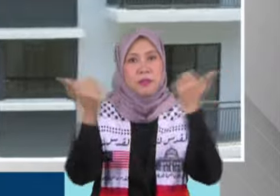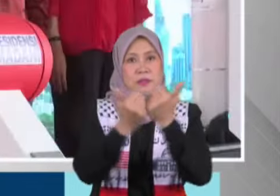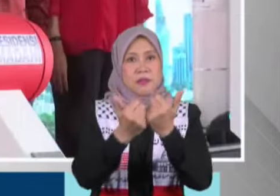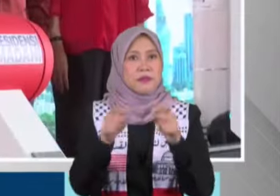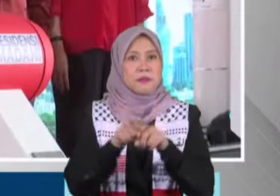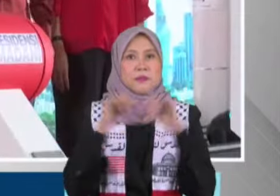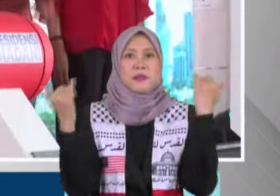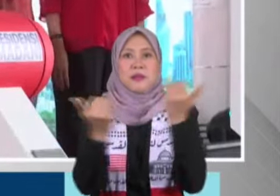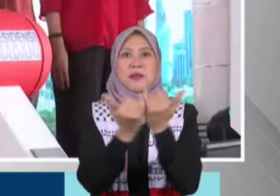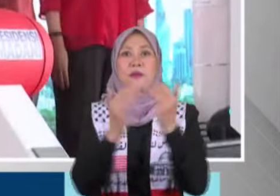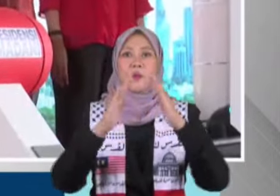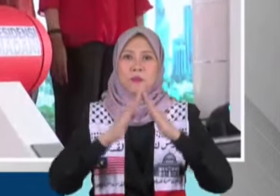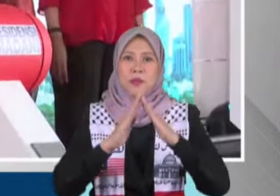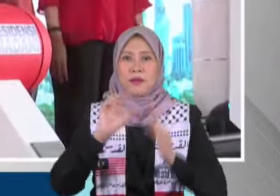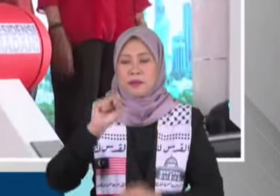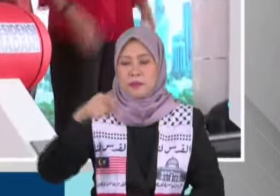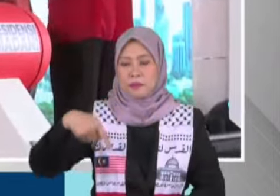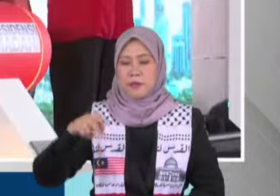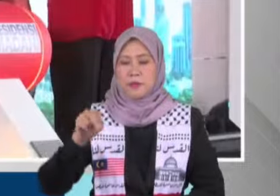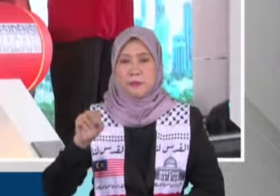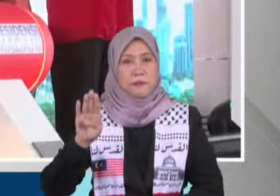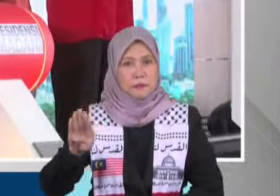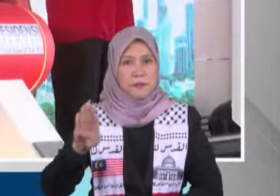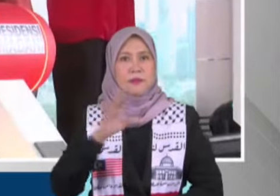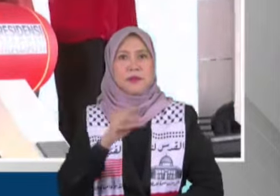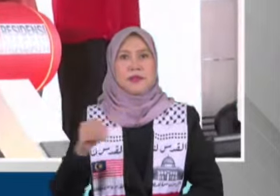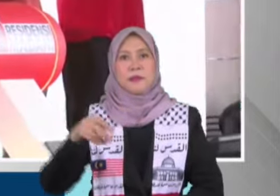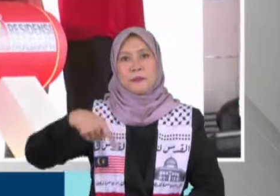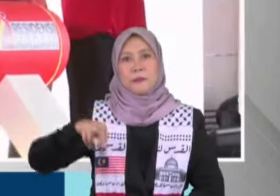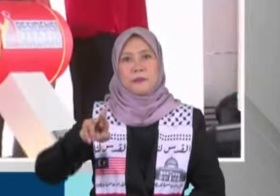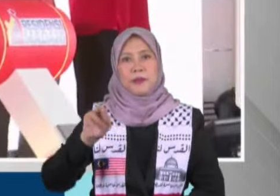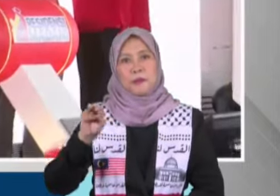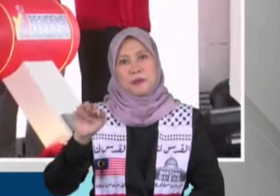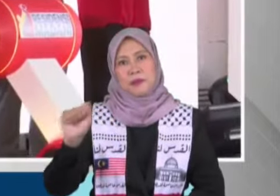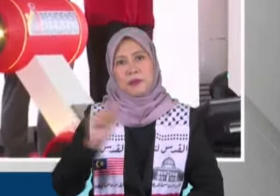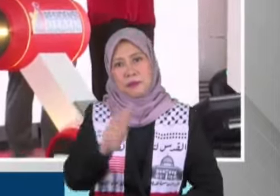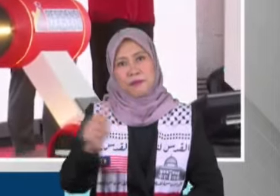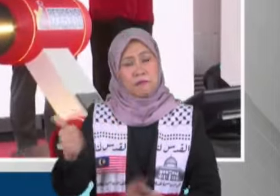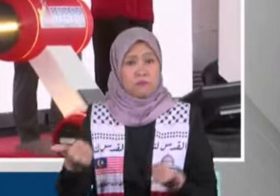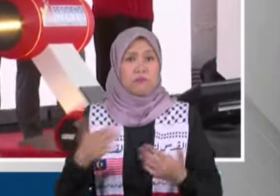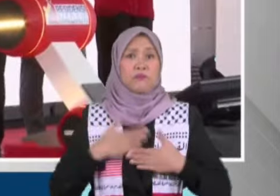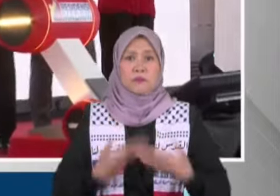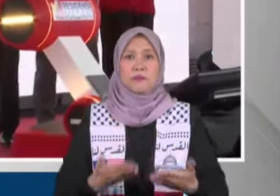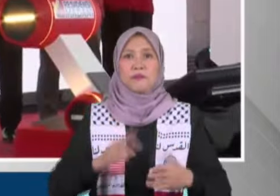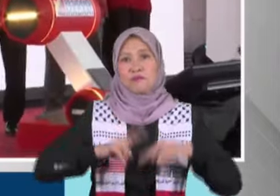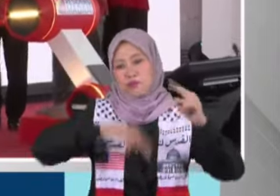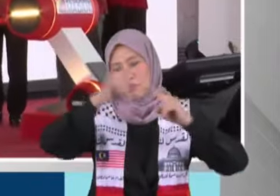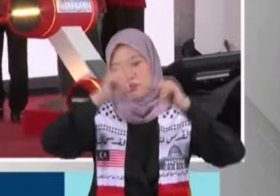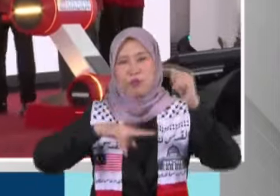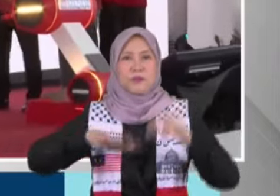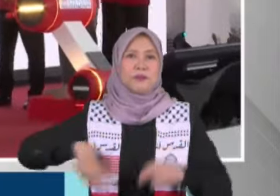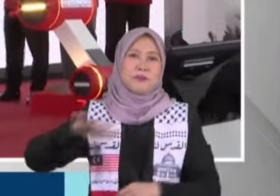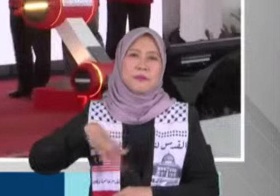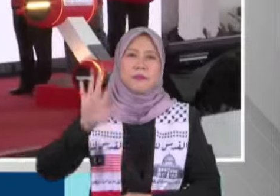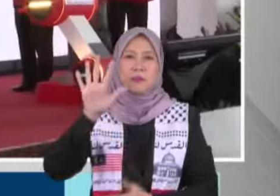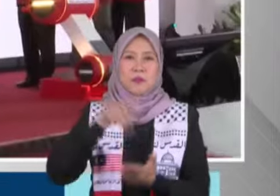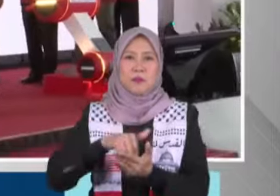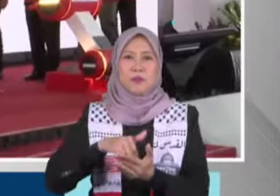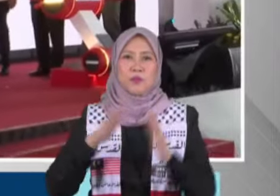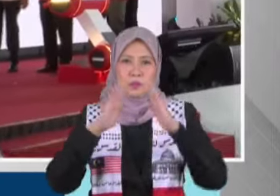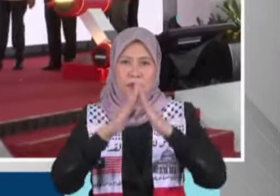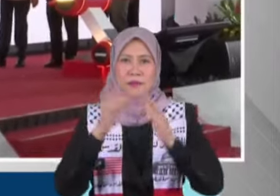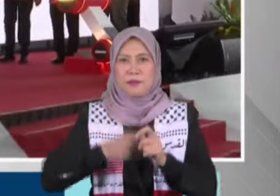seperti Syarikat Perumahan Negara Berhad, SPNB dan Prima yang masing-masing komited untuk membina sekurang-kurangnya 5,000